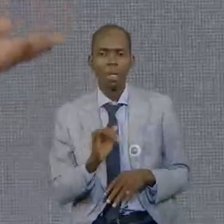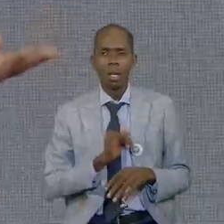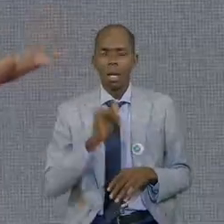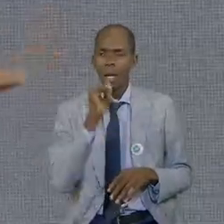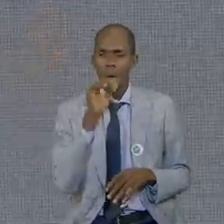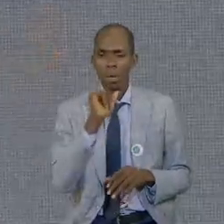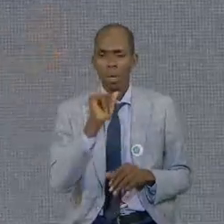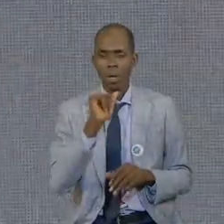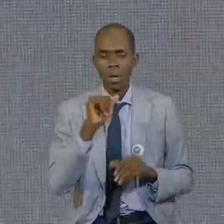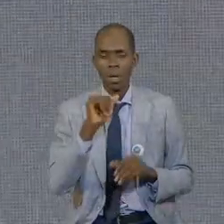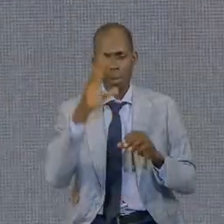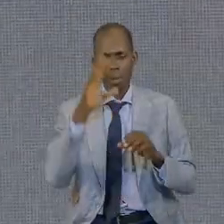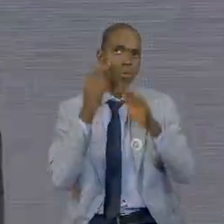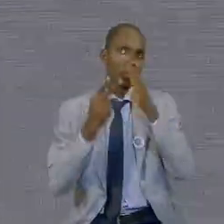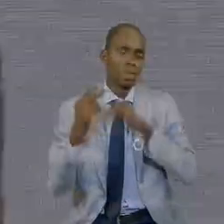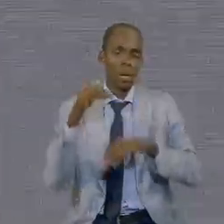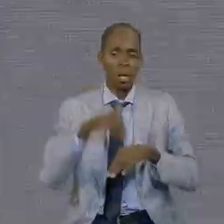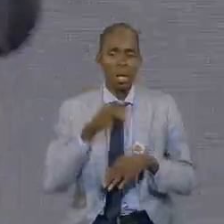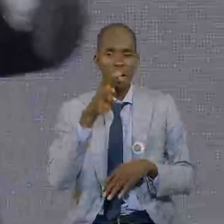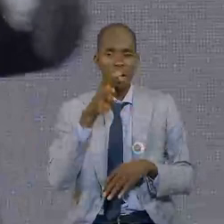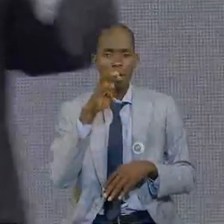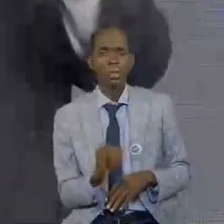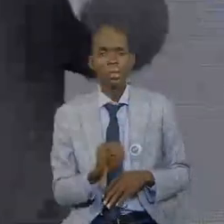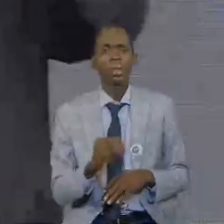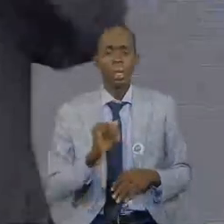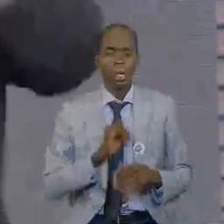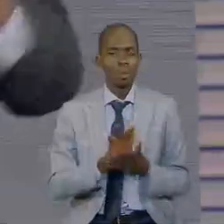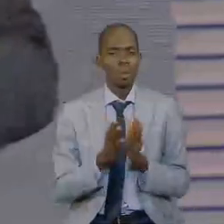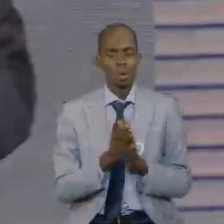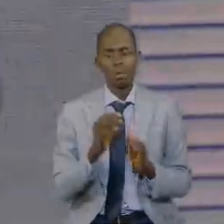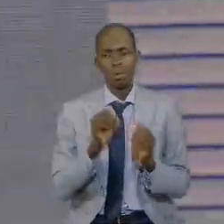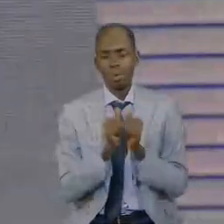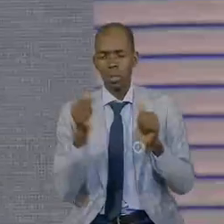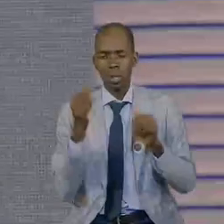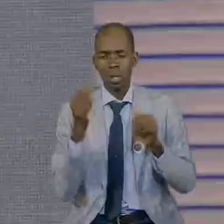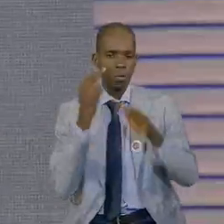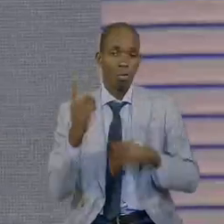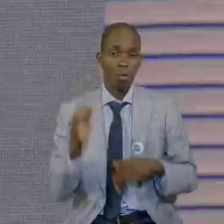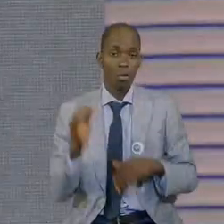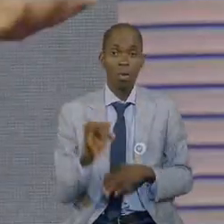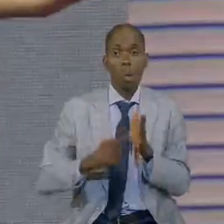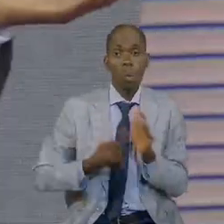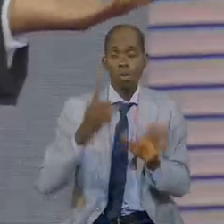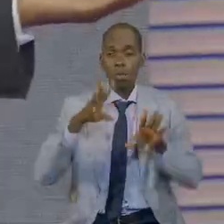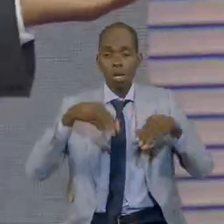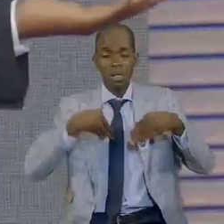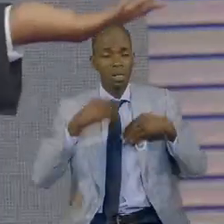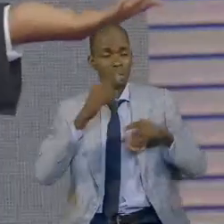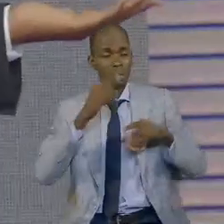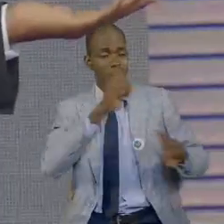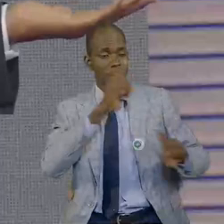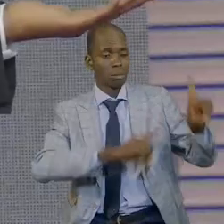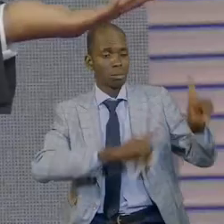a visionless man at 40, is a visionless man forever. Once you accept the sayings of men, you are